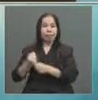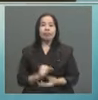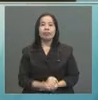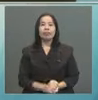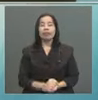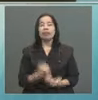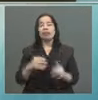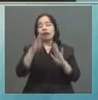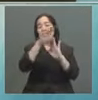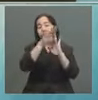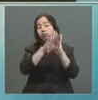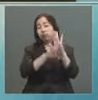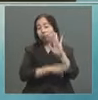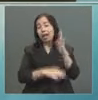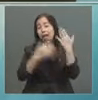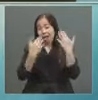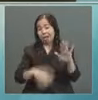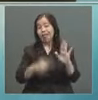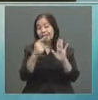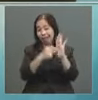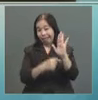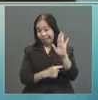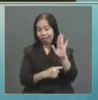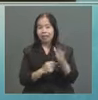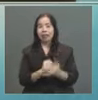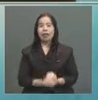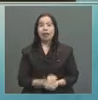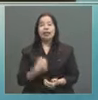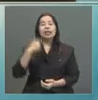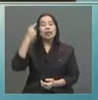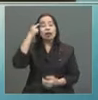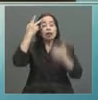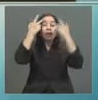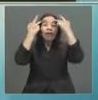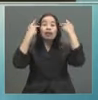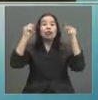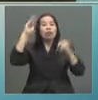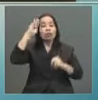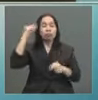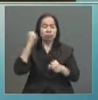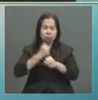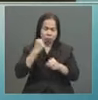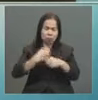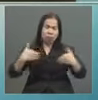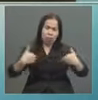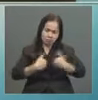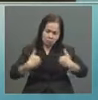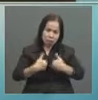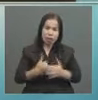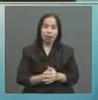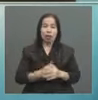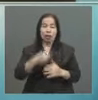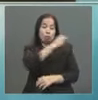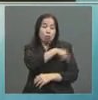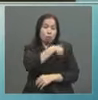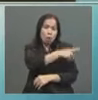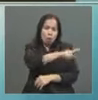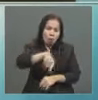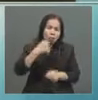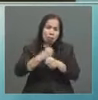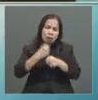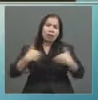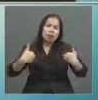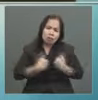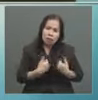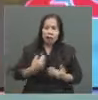กระบวนการทั้งหมดนี้นะครับผมเชื่อว่าท่านนายกรัฐมนตรีเองท่านทำงานหนักบุคลากรทางการแพทย์ทำงานหนักพวกเ